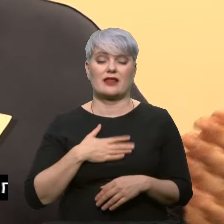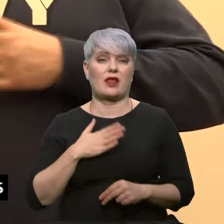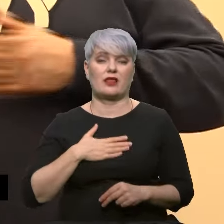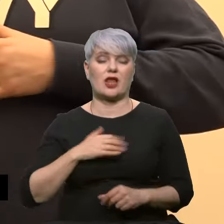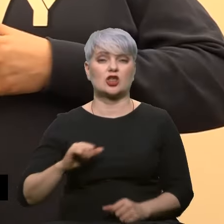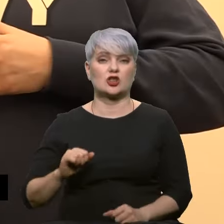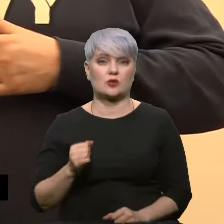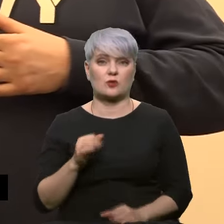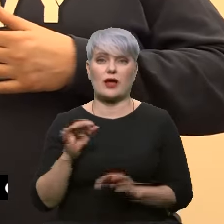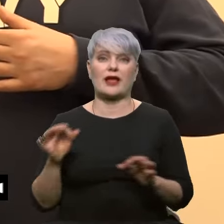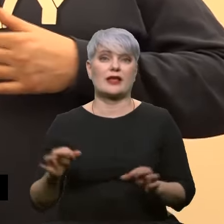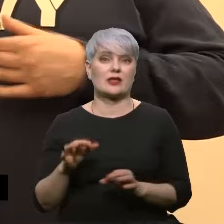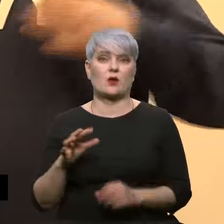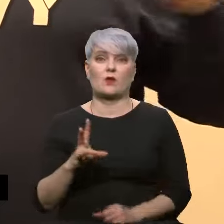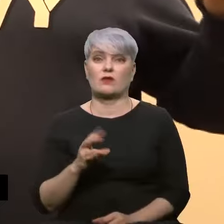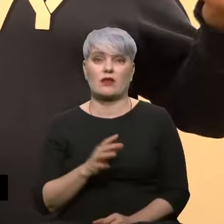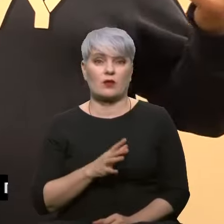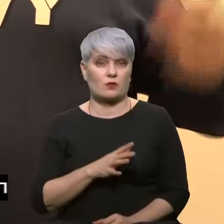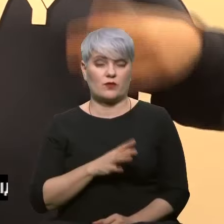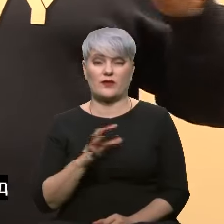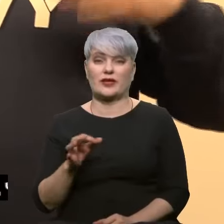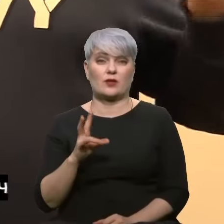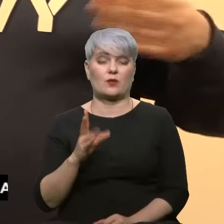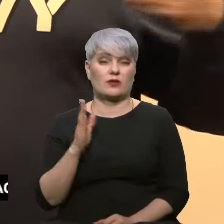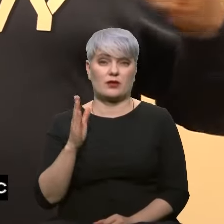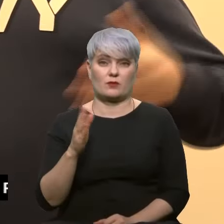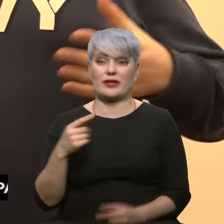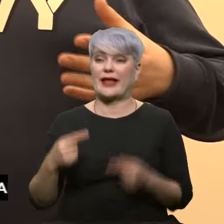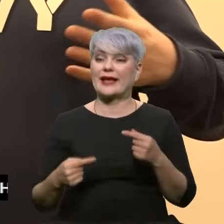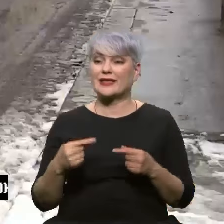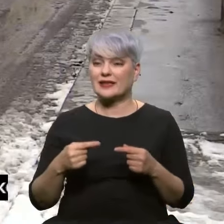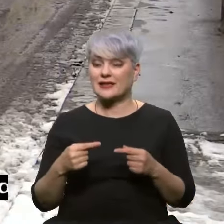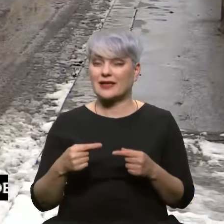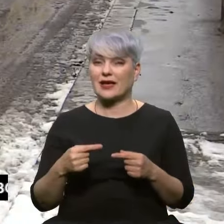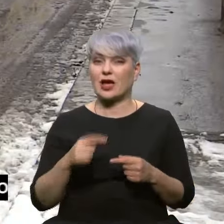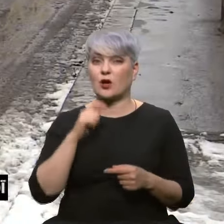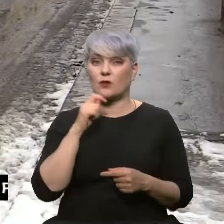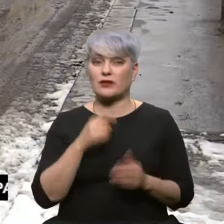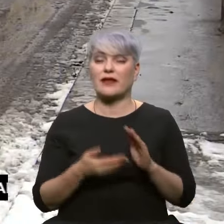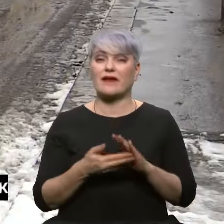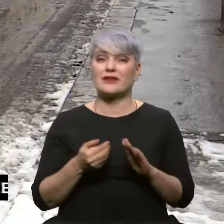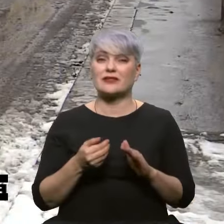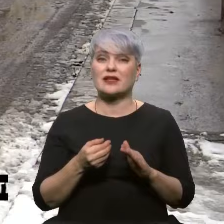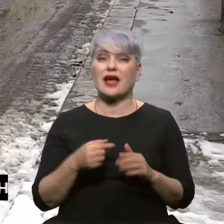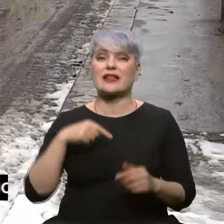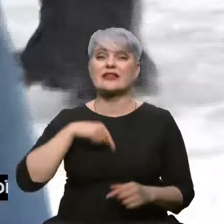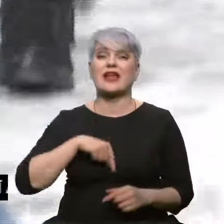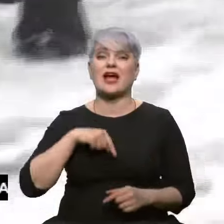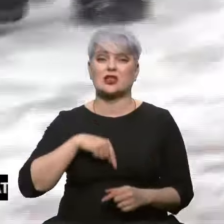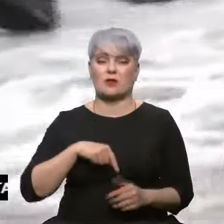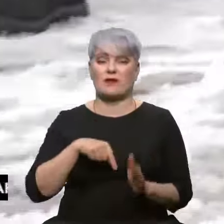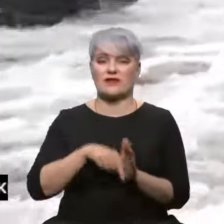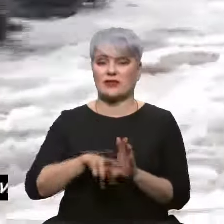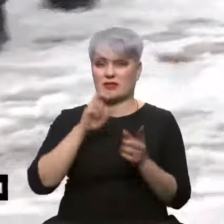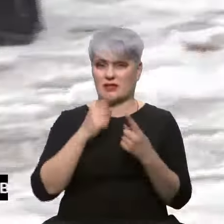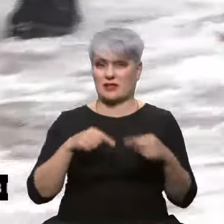не буде. За словами Панченка, критика України прем'єром Фіцо спричинена настроями всередині держави. Словаччина в ЄС поступається тільки